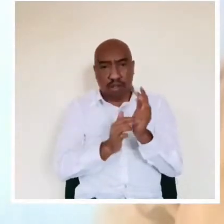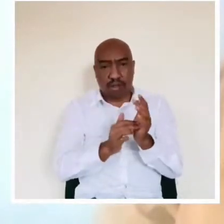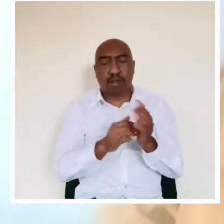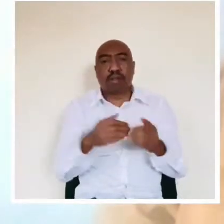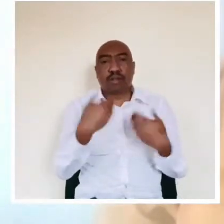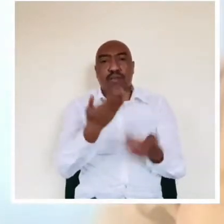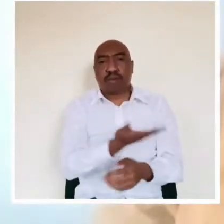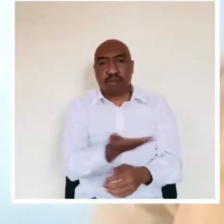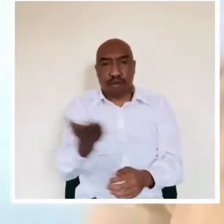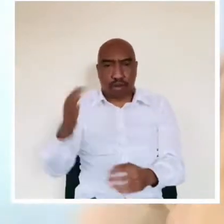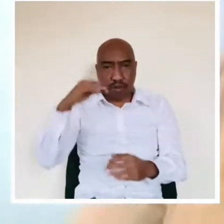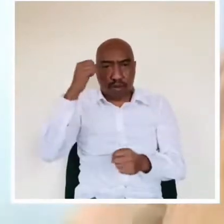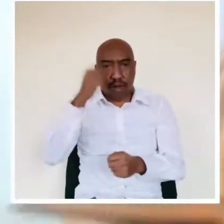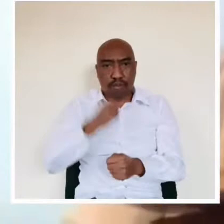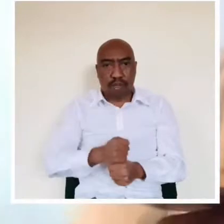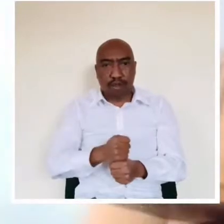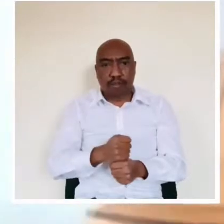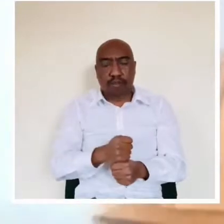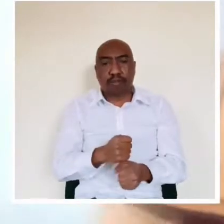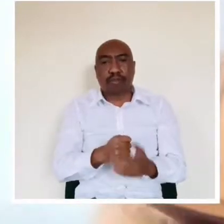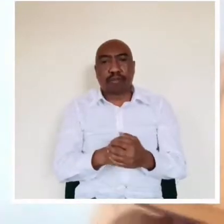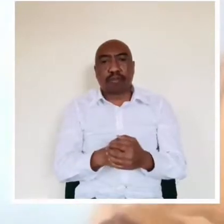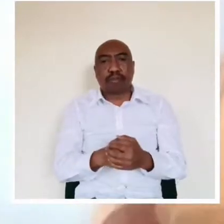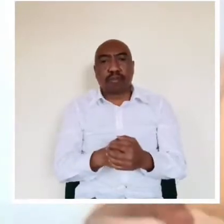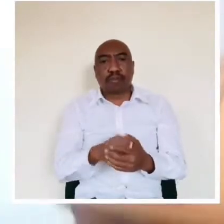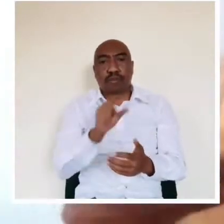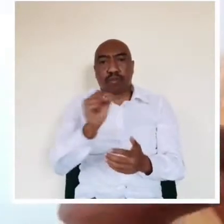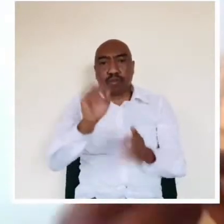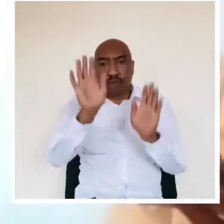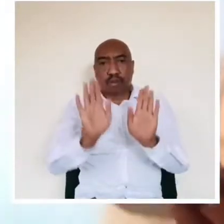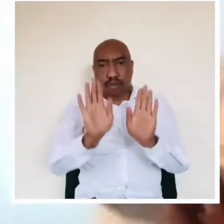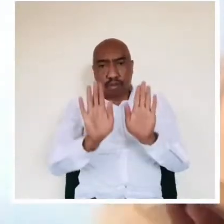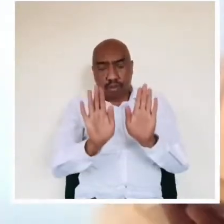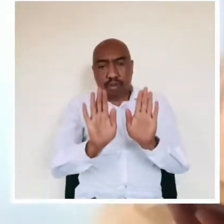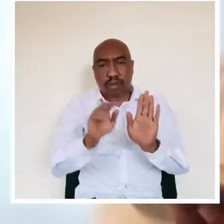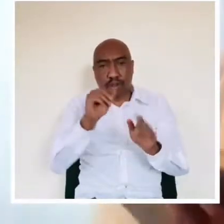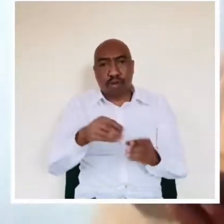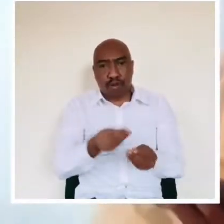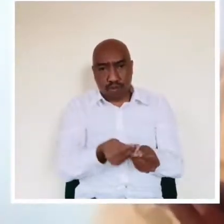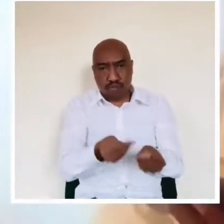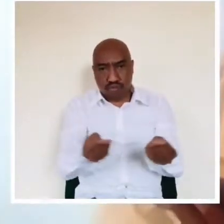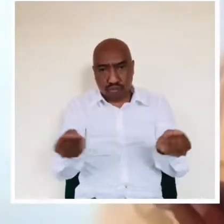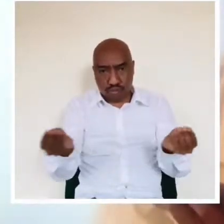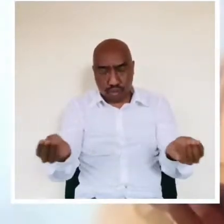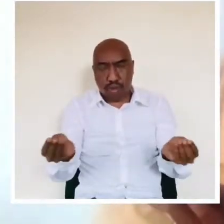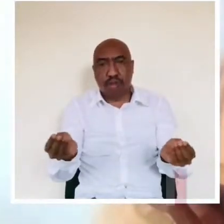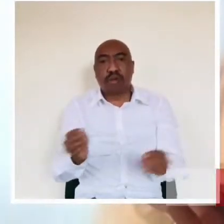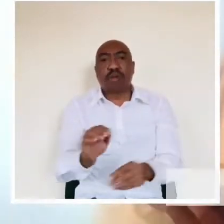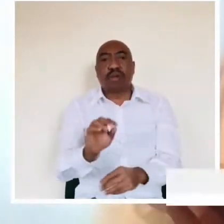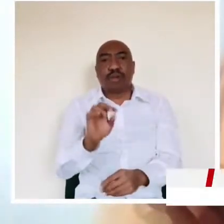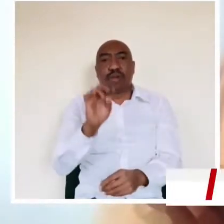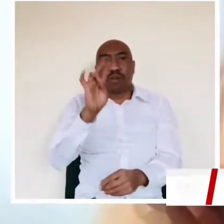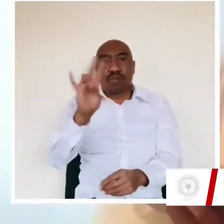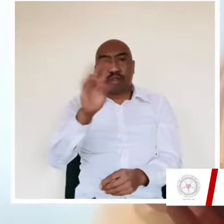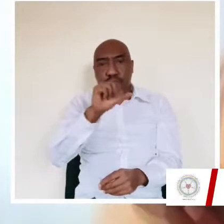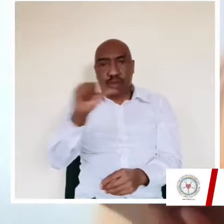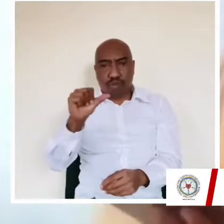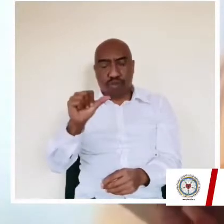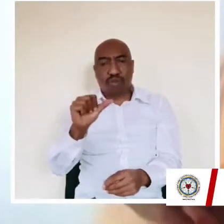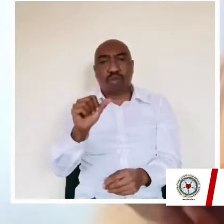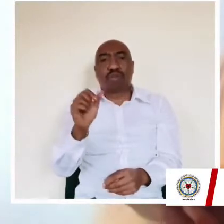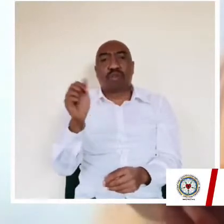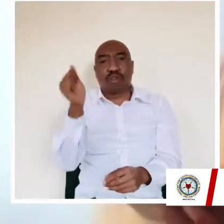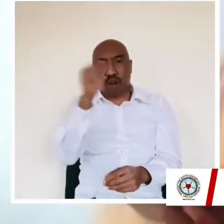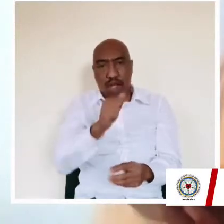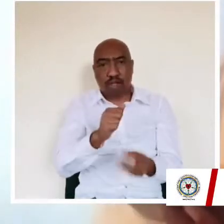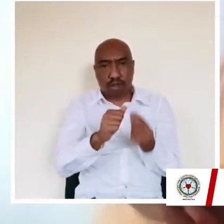Jésus-Christ soient avec vous. Amen. L'écriture sainte qui nous sera distribuée en ce 17e dimanche après la Trinité est